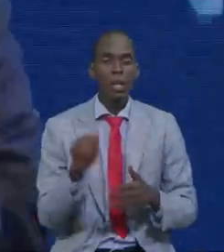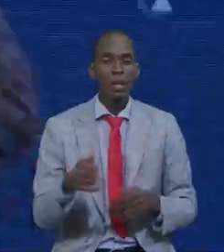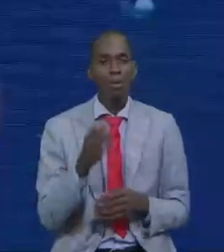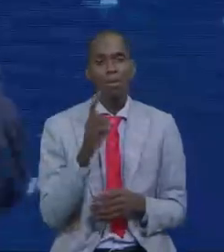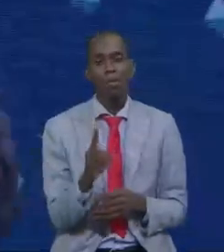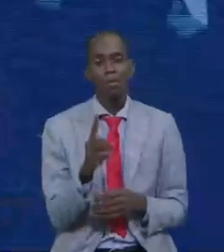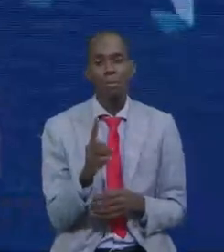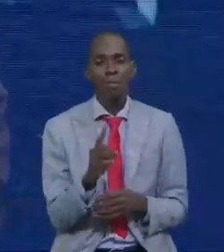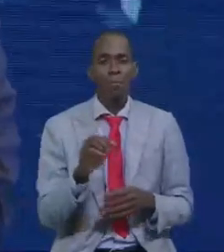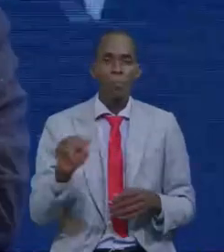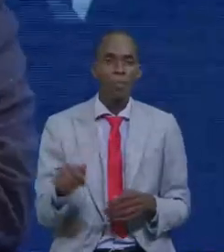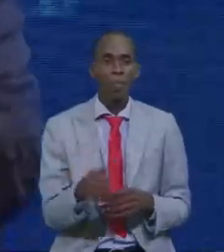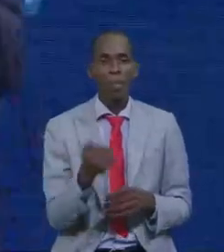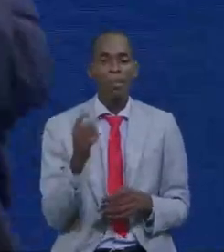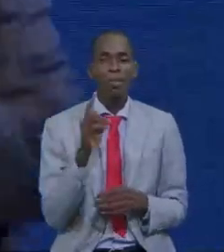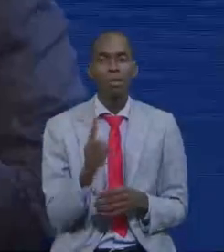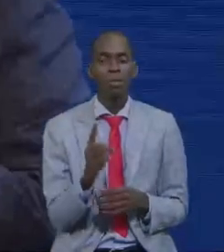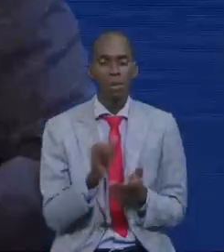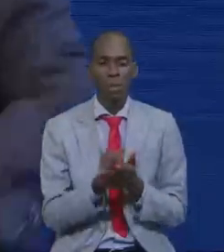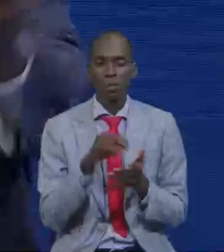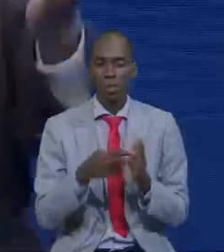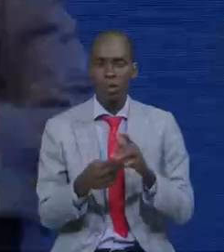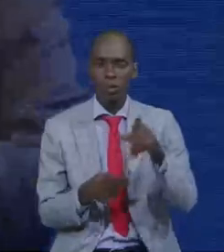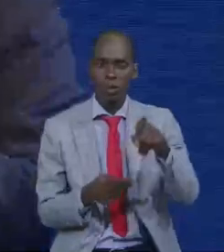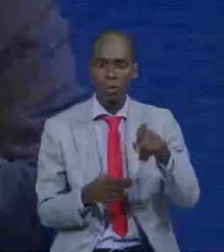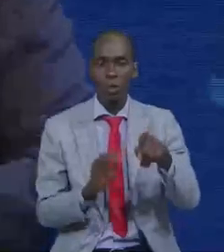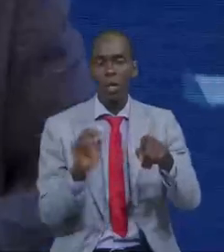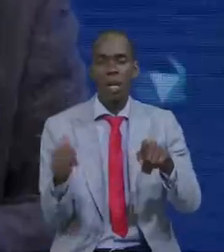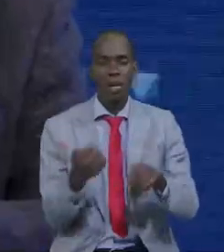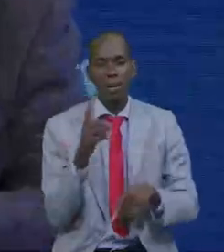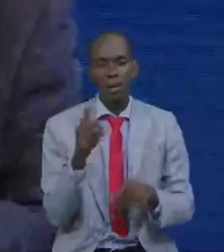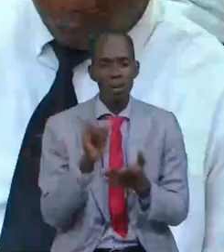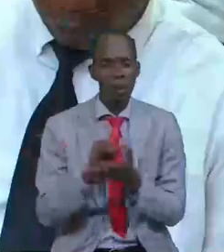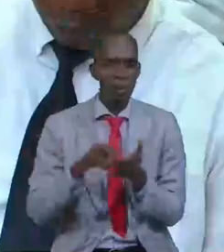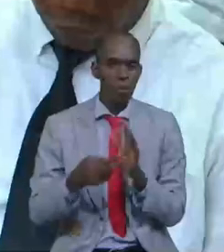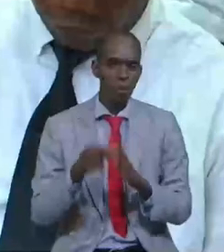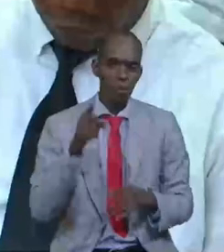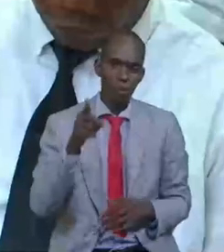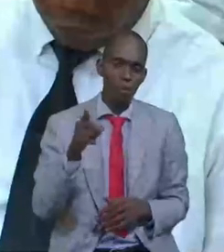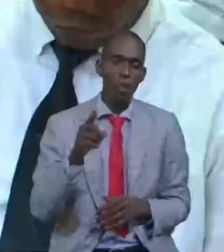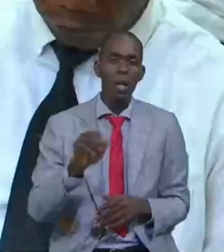Afin que quiconque, ça c'est toi, afin que quiconque, j'ai dit ça c'est toi,